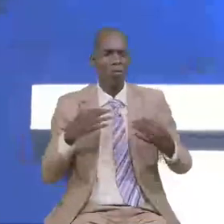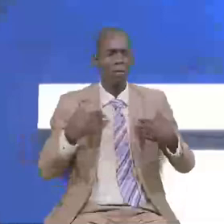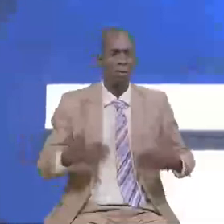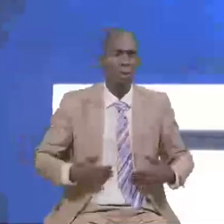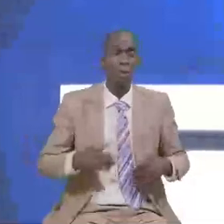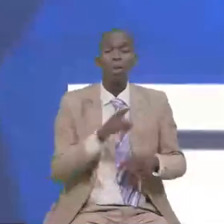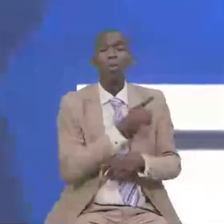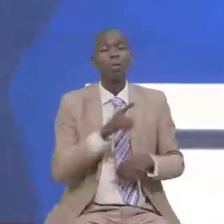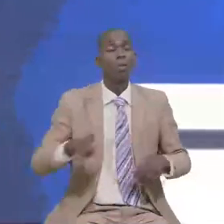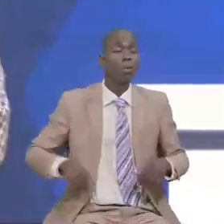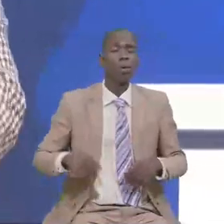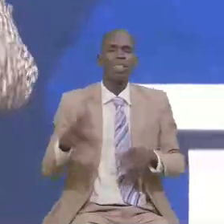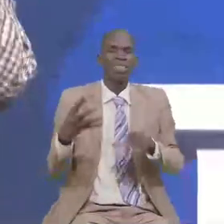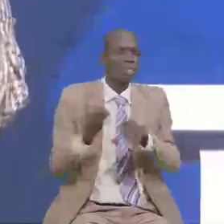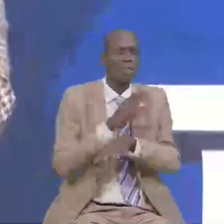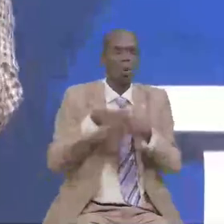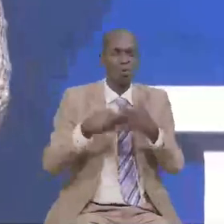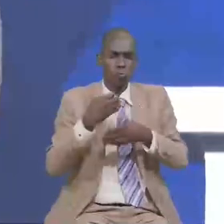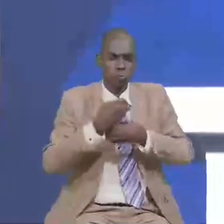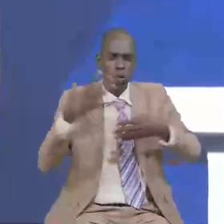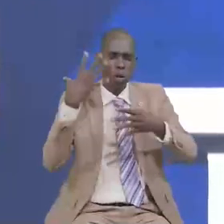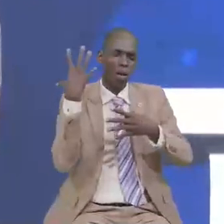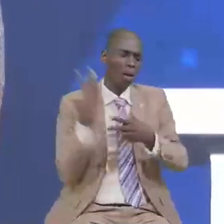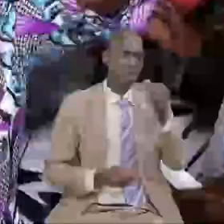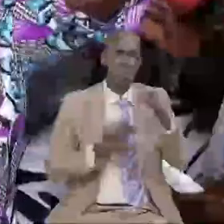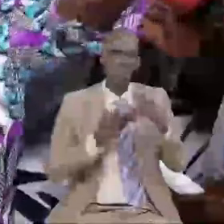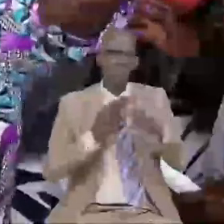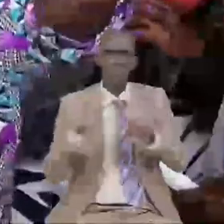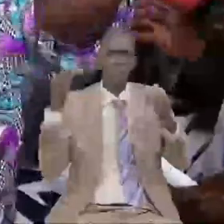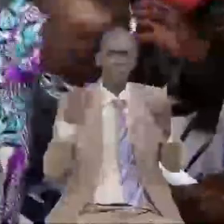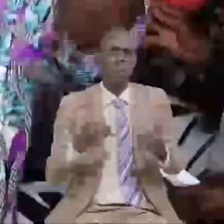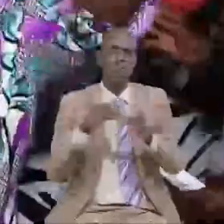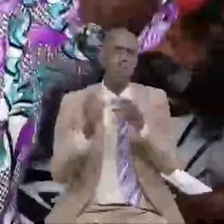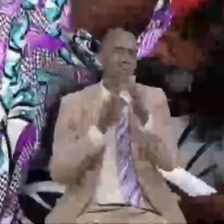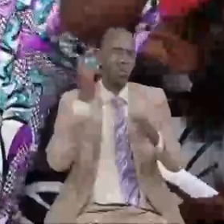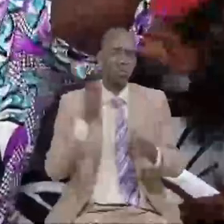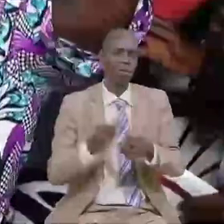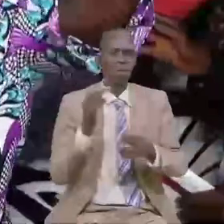Seigneur, ôte cela maintenant au nom de Jésus-Christ.